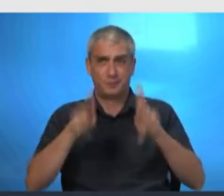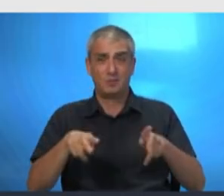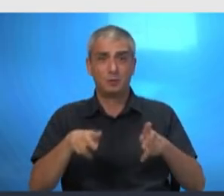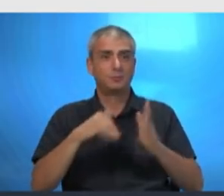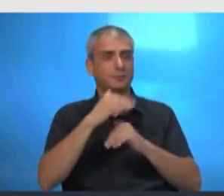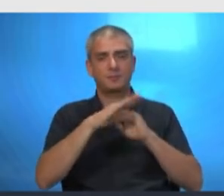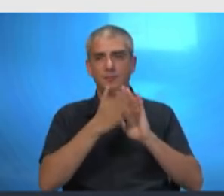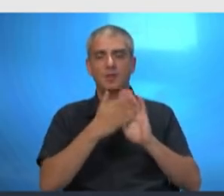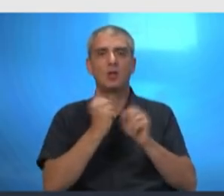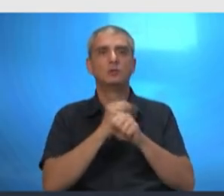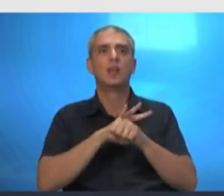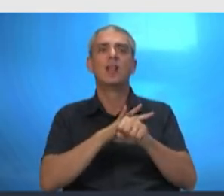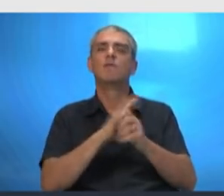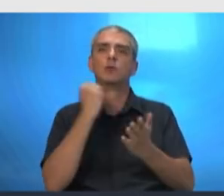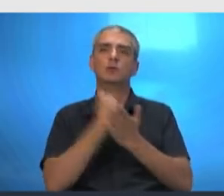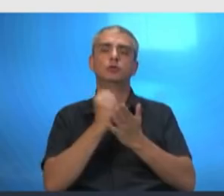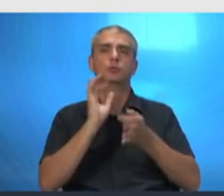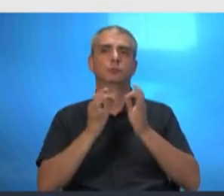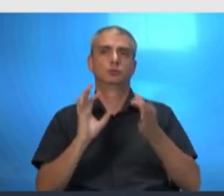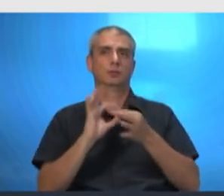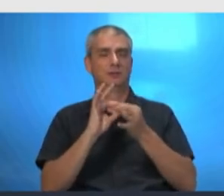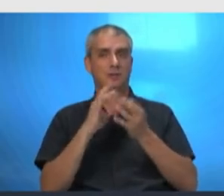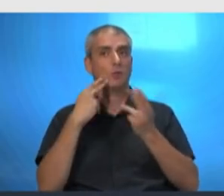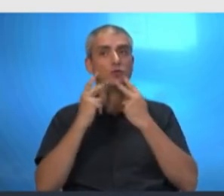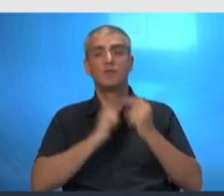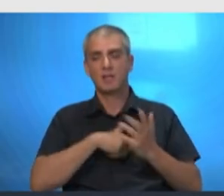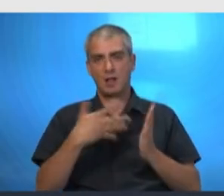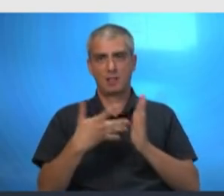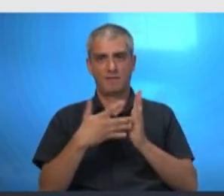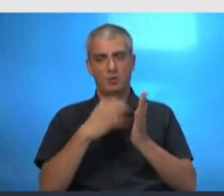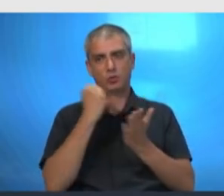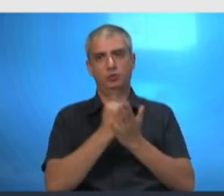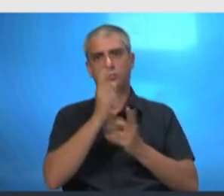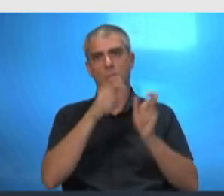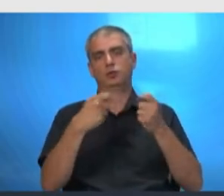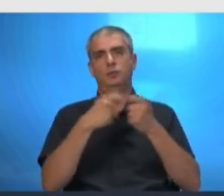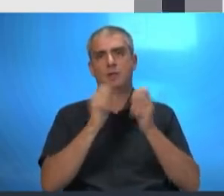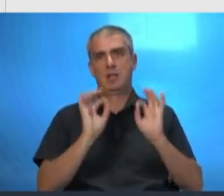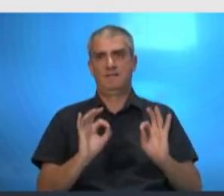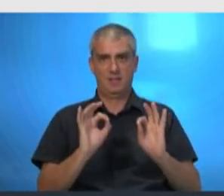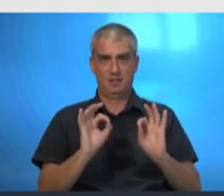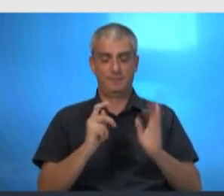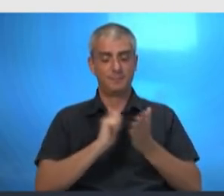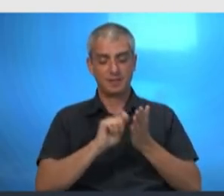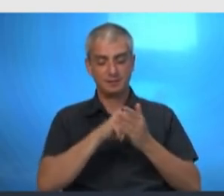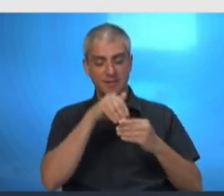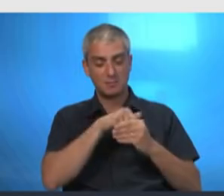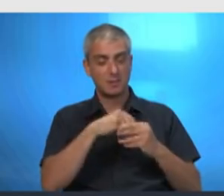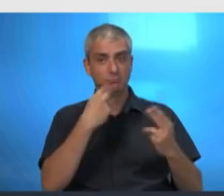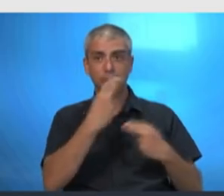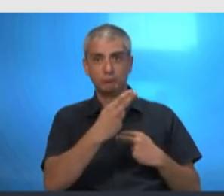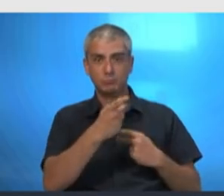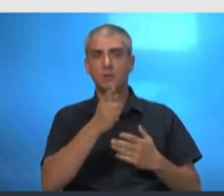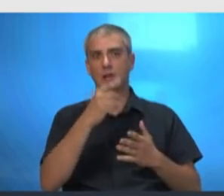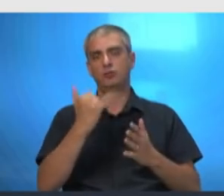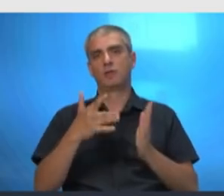בוצע בליווי ובאישור משפטי צמוד, תשובות העירייה נבדקו ואושרו בידי הגורמים הרלוונטיים. ממשרד הפנים נמסר, הנושא נמצא